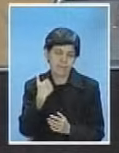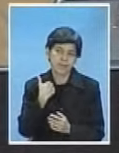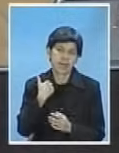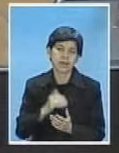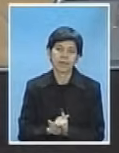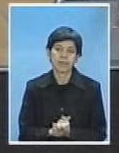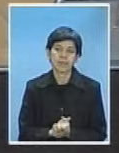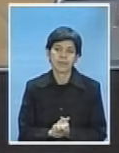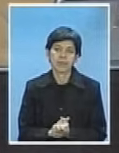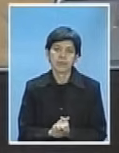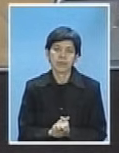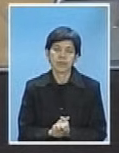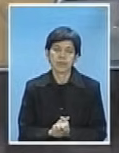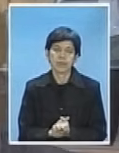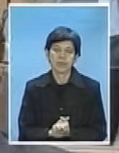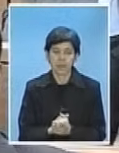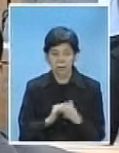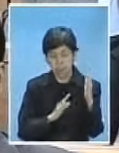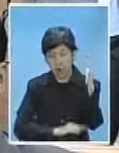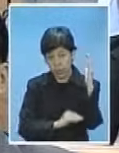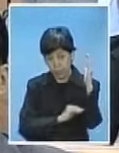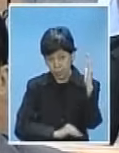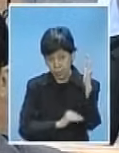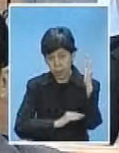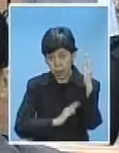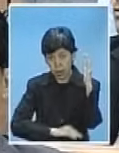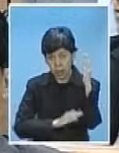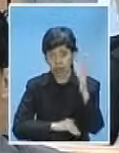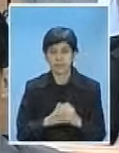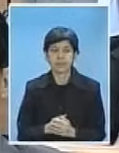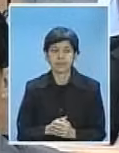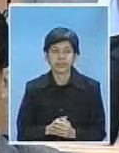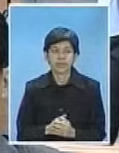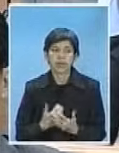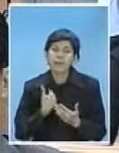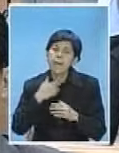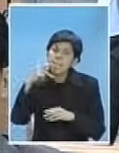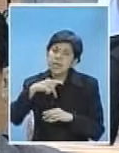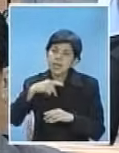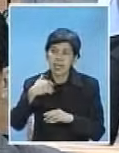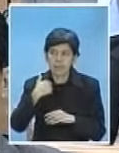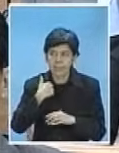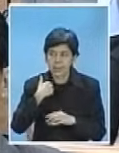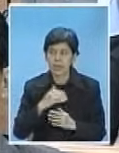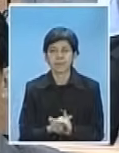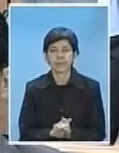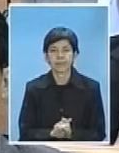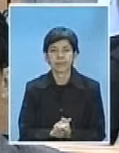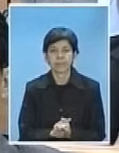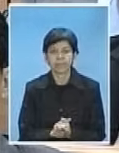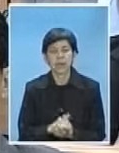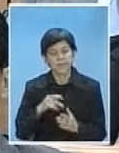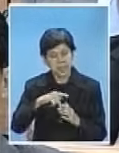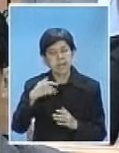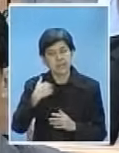าจังหวัดชายแดนภาคใต้ของเรานั้นมีลักษณะพิเศษในบาง